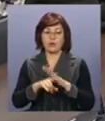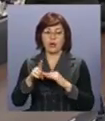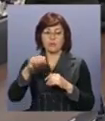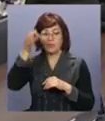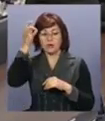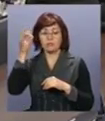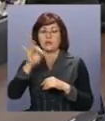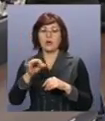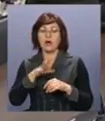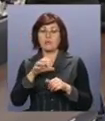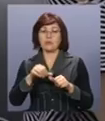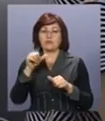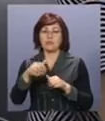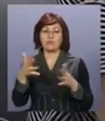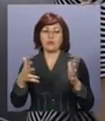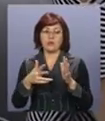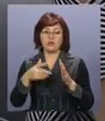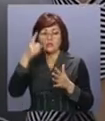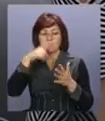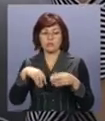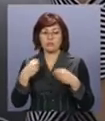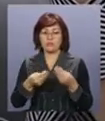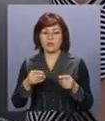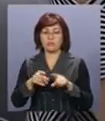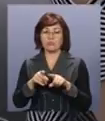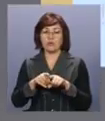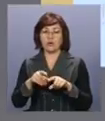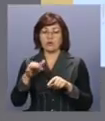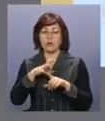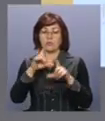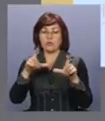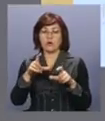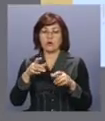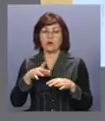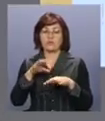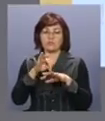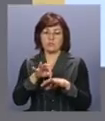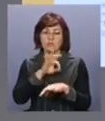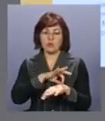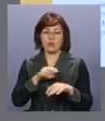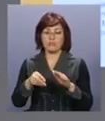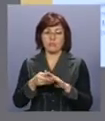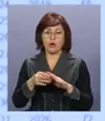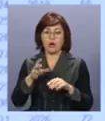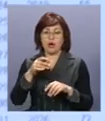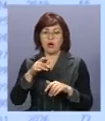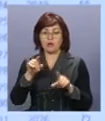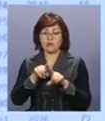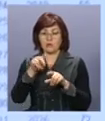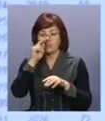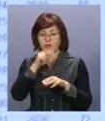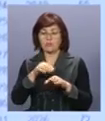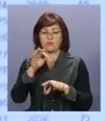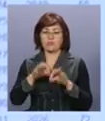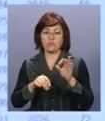болса, оған асары көлемде сеніп тапсырылған мүлікті емдену мен жұмсау және паралу дерегі бойынша айып тағылып, іс